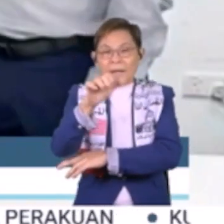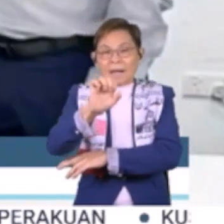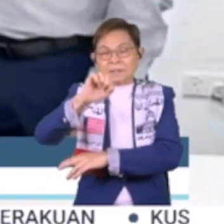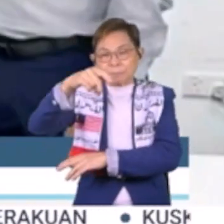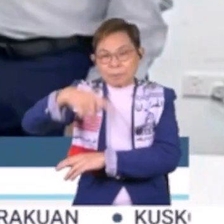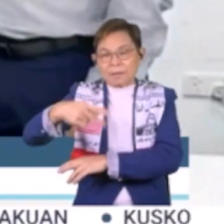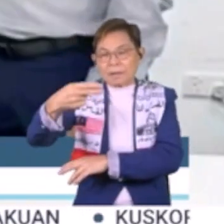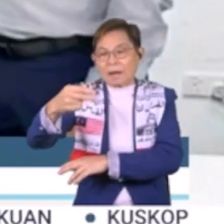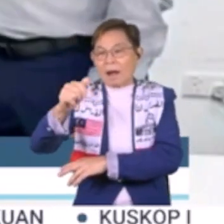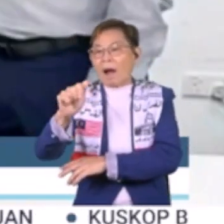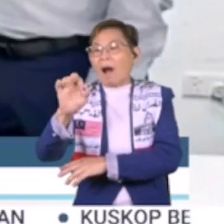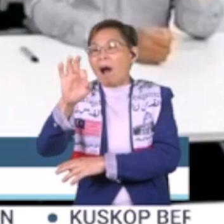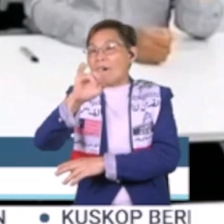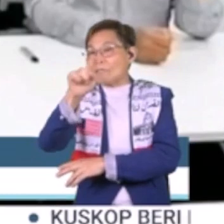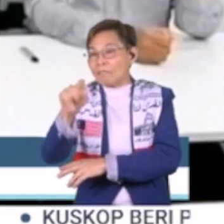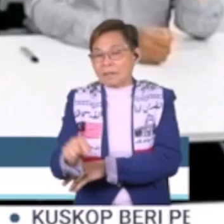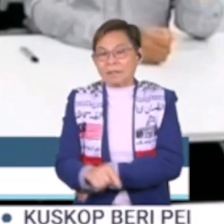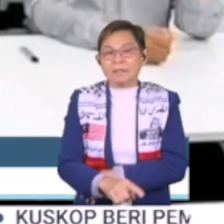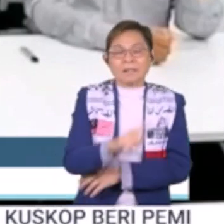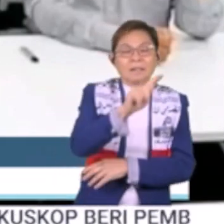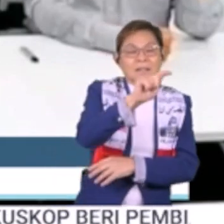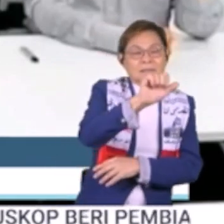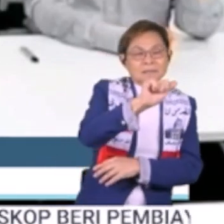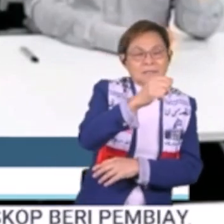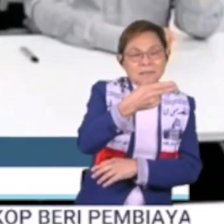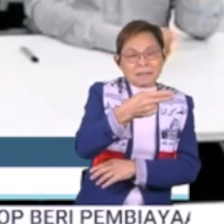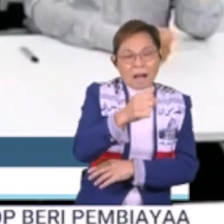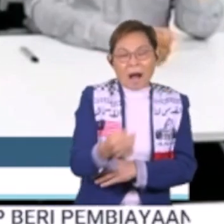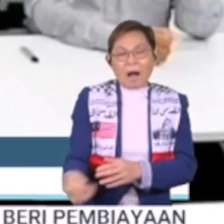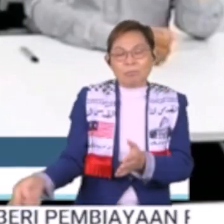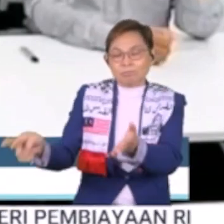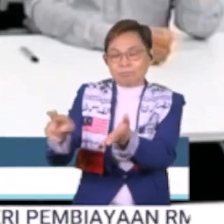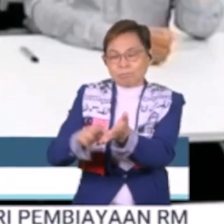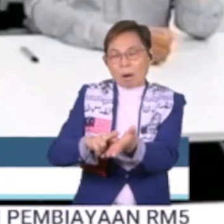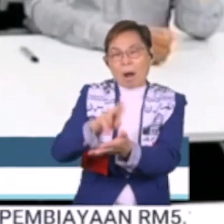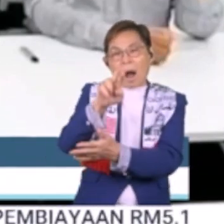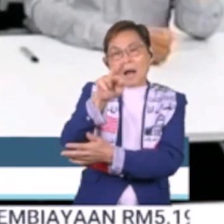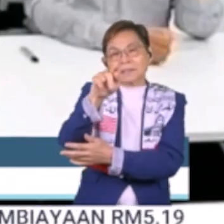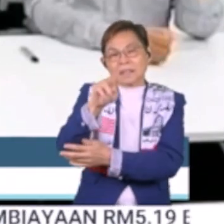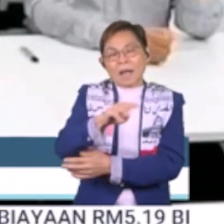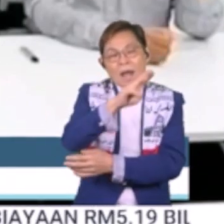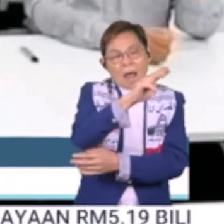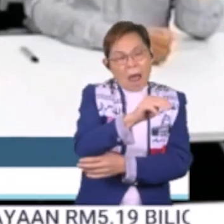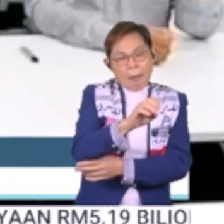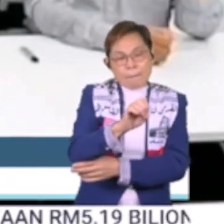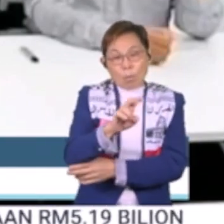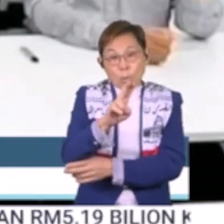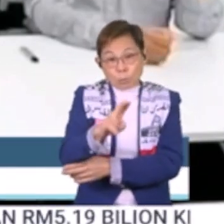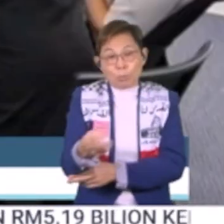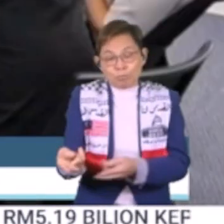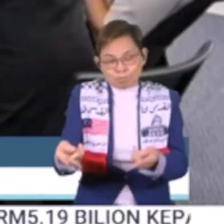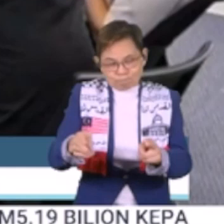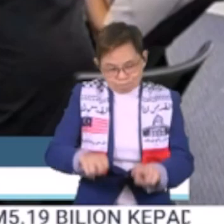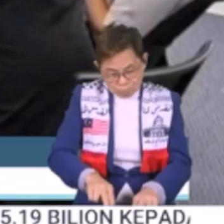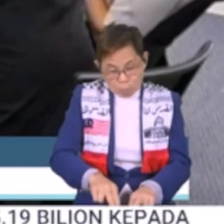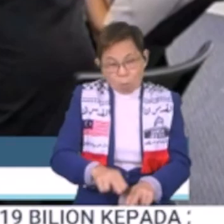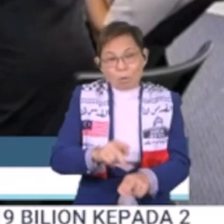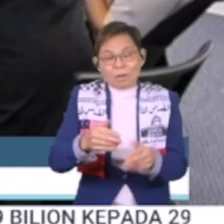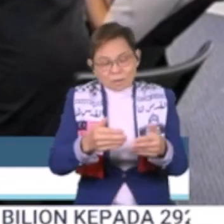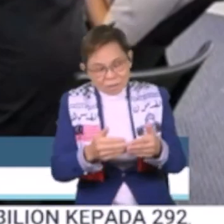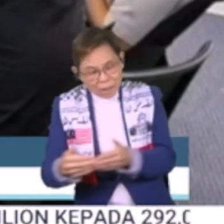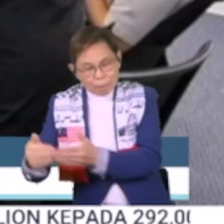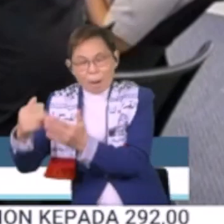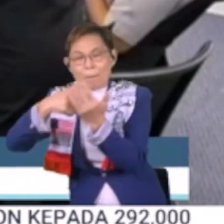Mohamad Hafiz Zainal Abidin Mohamad talha kemudian dalam kenyataan kepada RTM berkata MOU tersebut adalah kesinambungan kepada